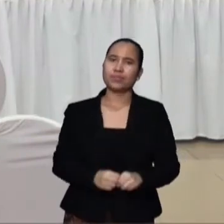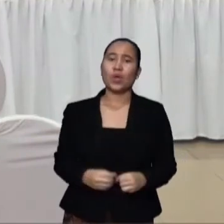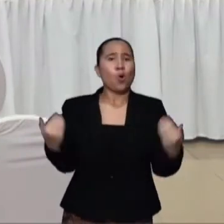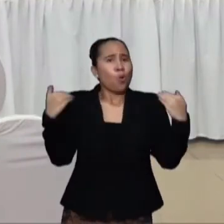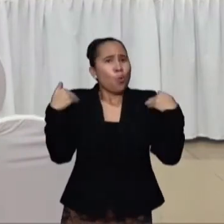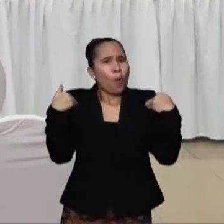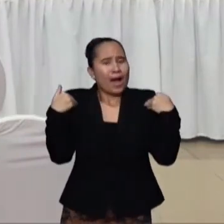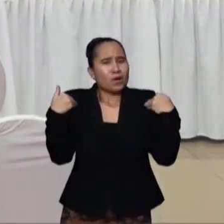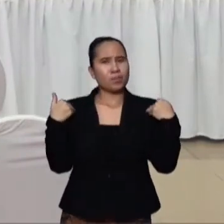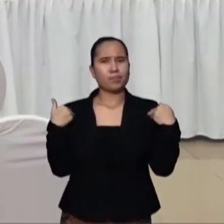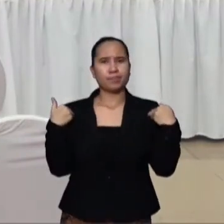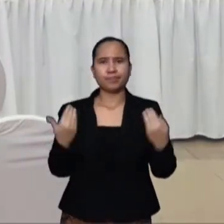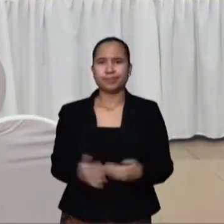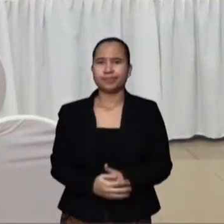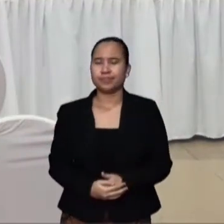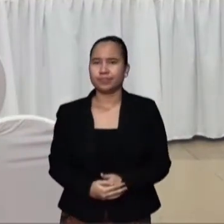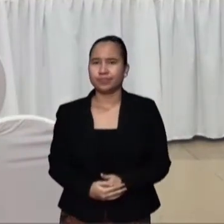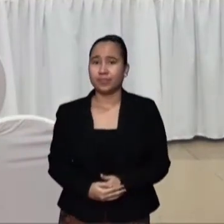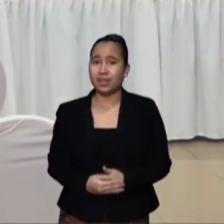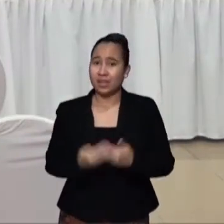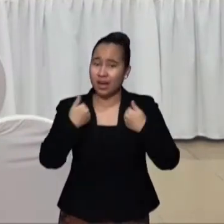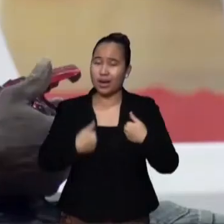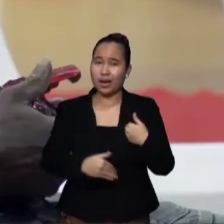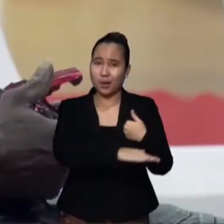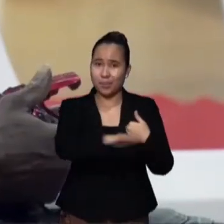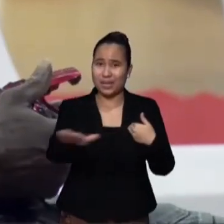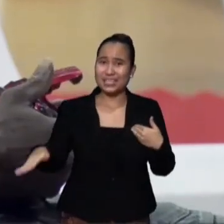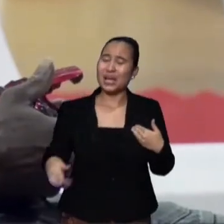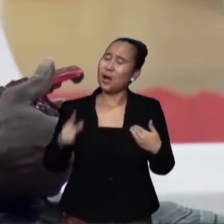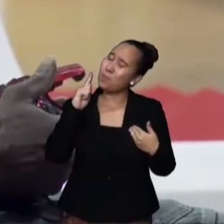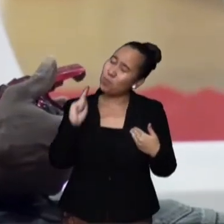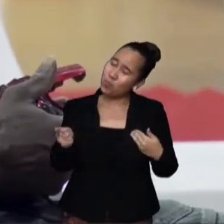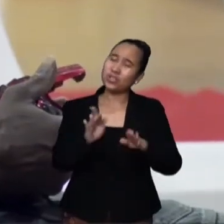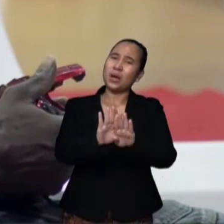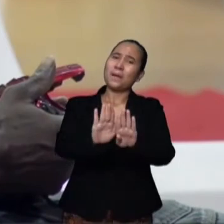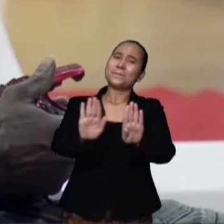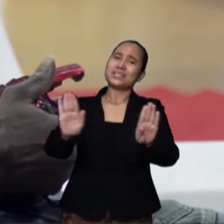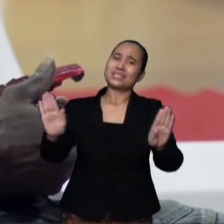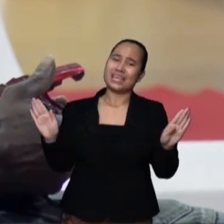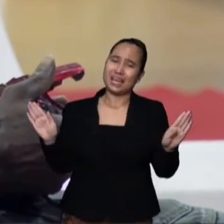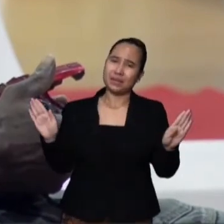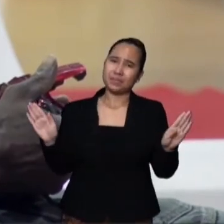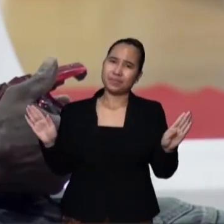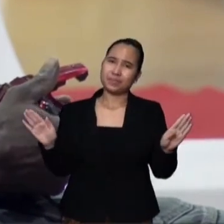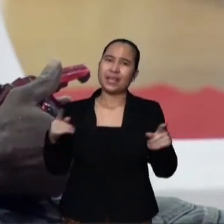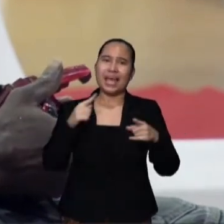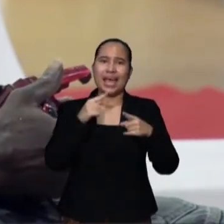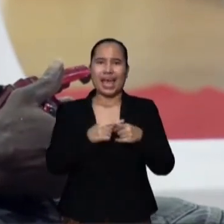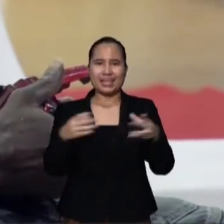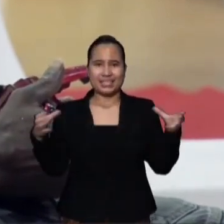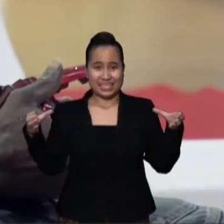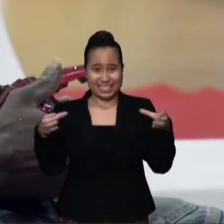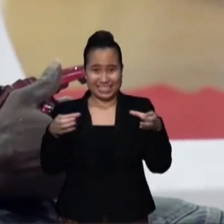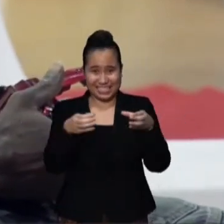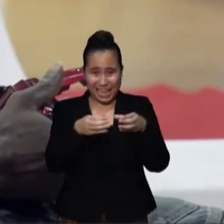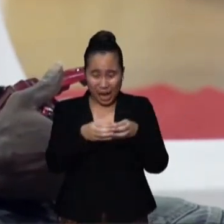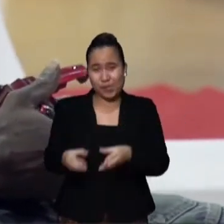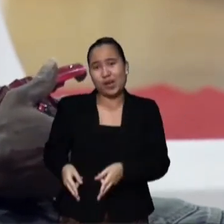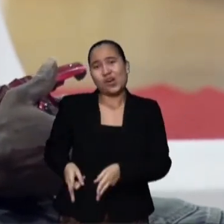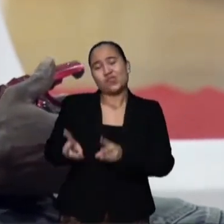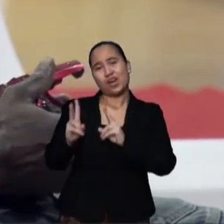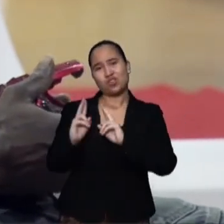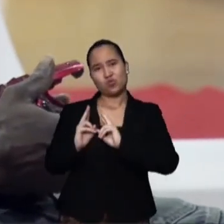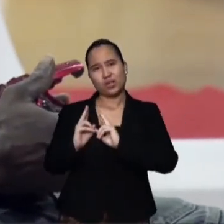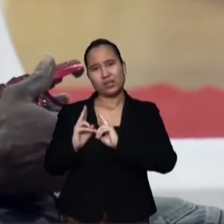Waarom? Omdat de gemeenschap beschermd moet worden. En het is een gezamenlijke verantwoordelijkheid.